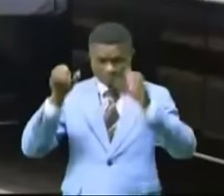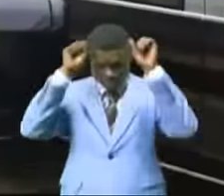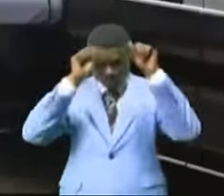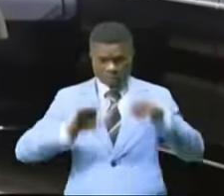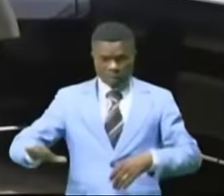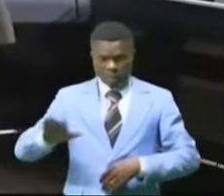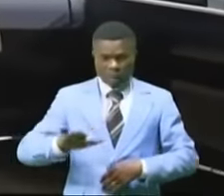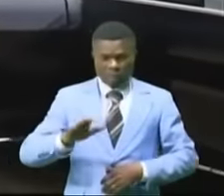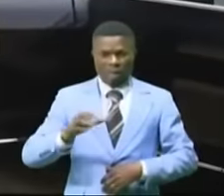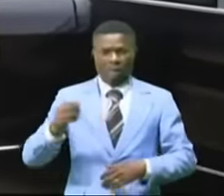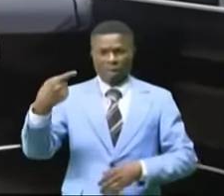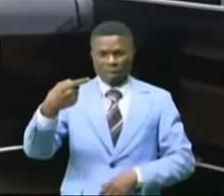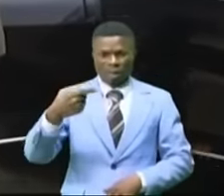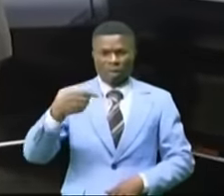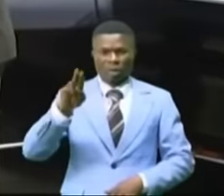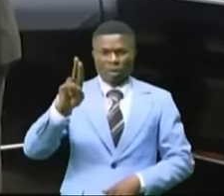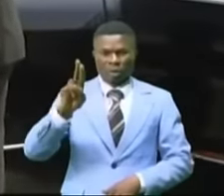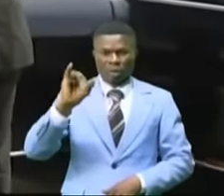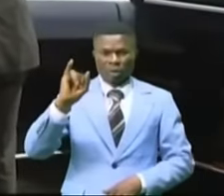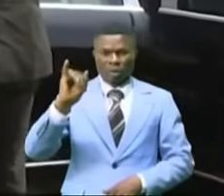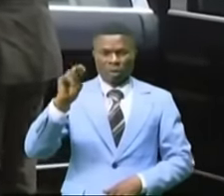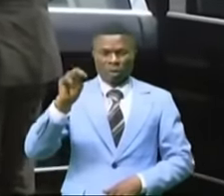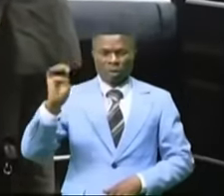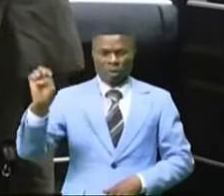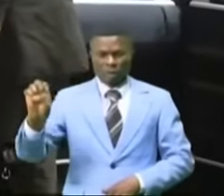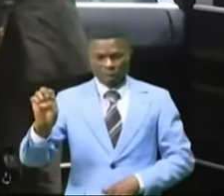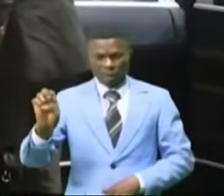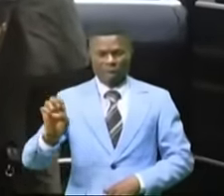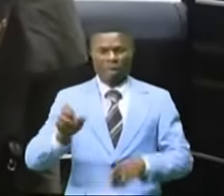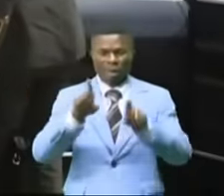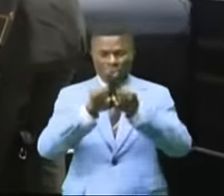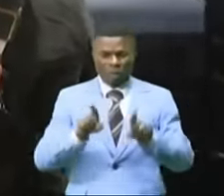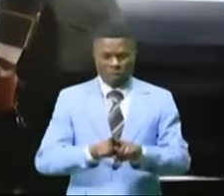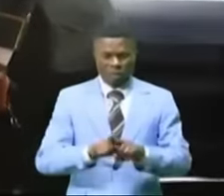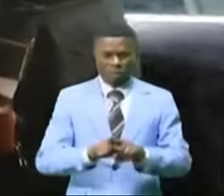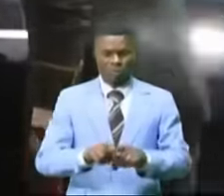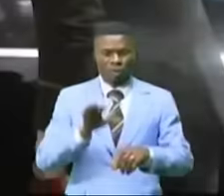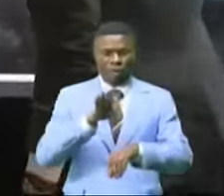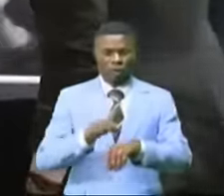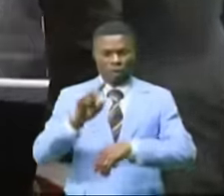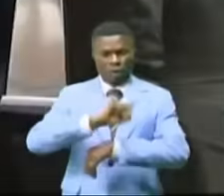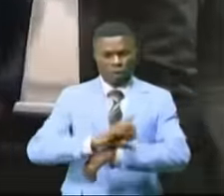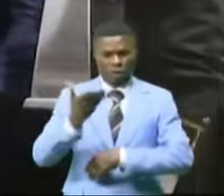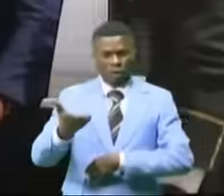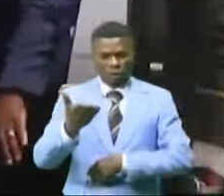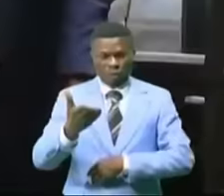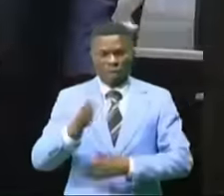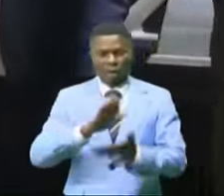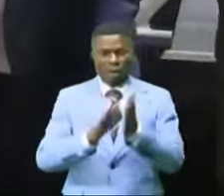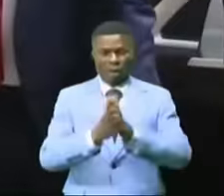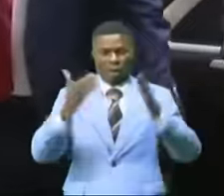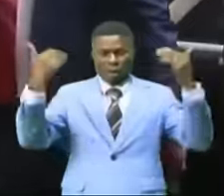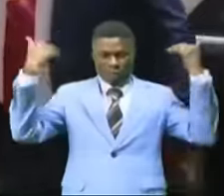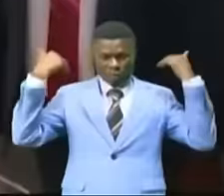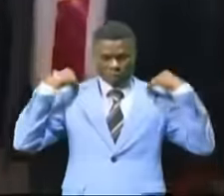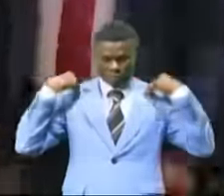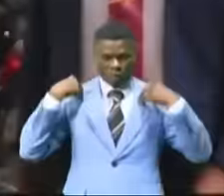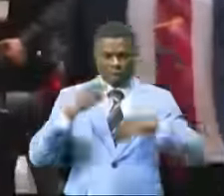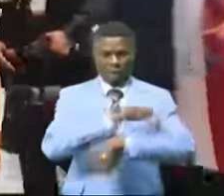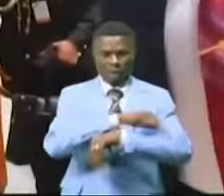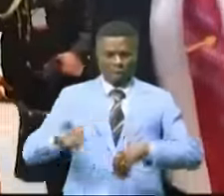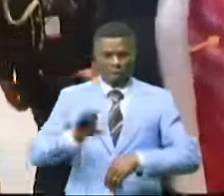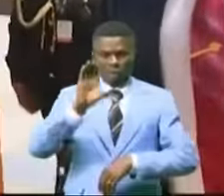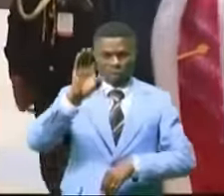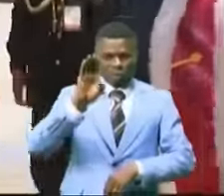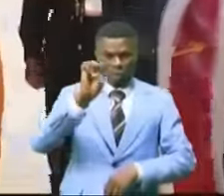d'État équato-guinéen Théodore Obiang-Nguema qui, par cette occasion, a pris les commandes de la présidence